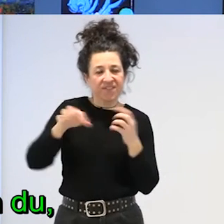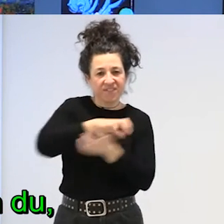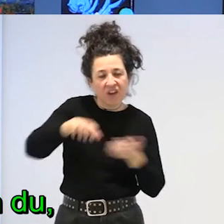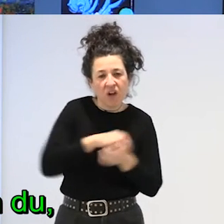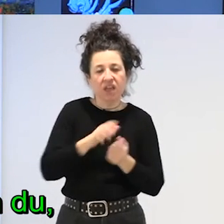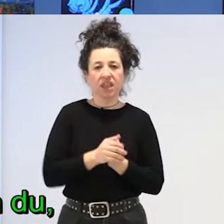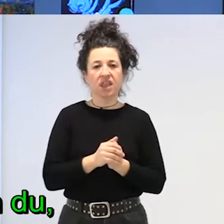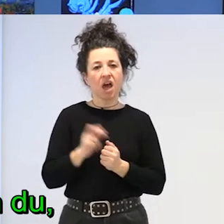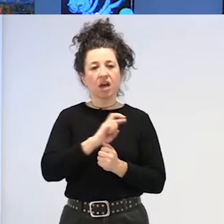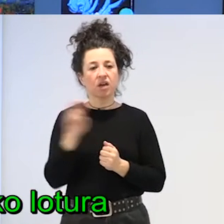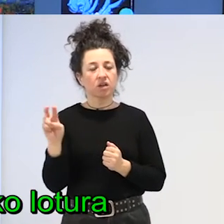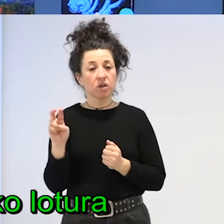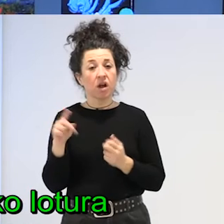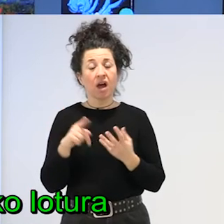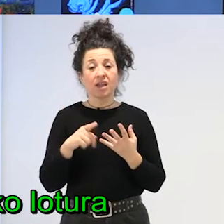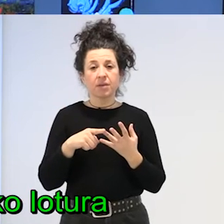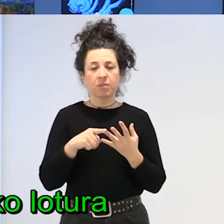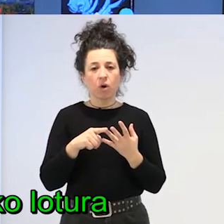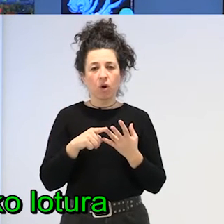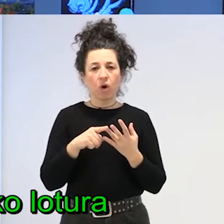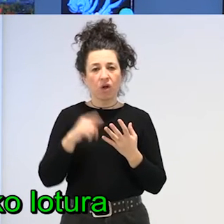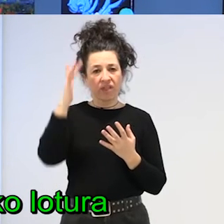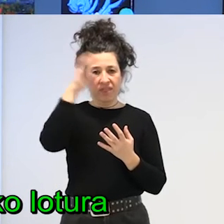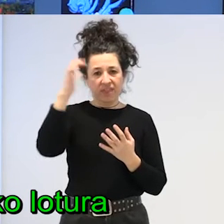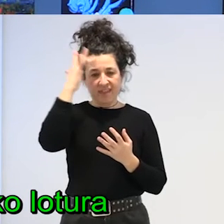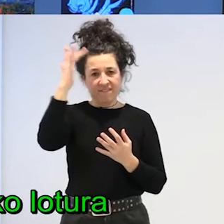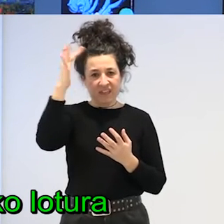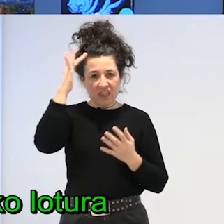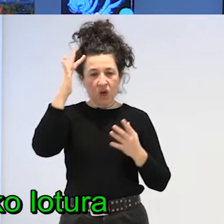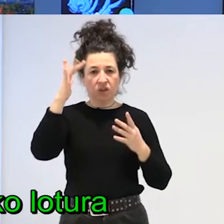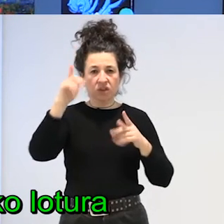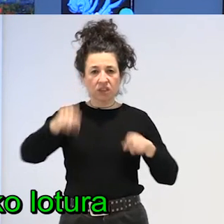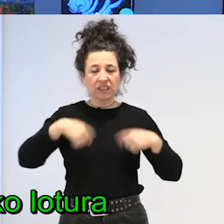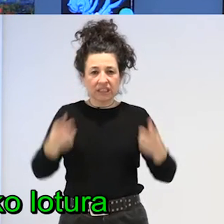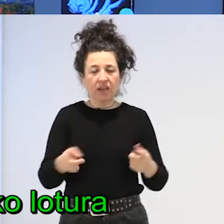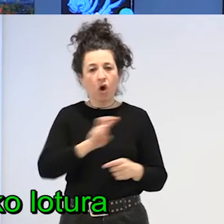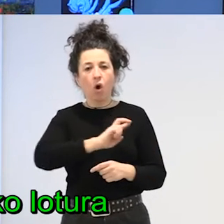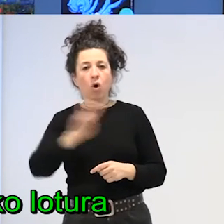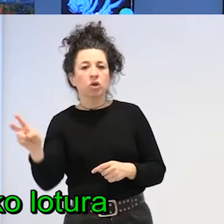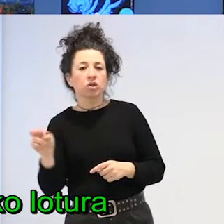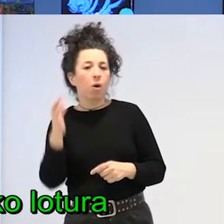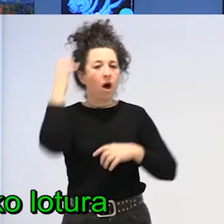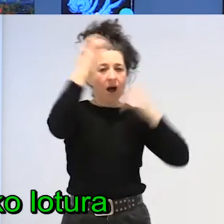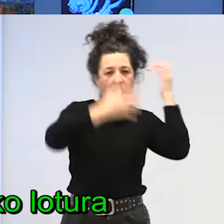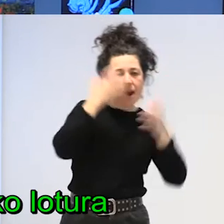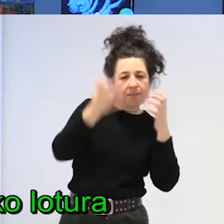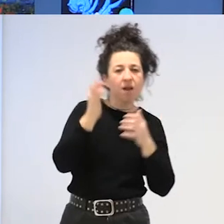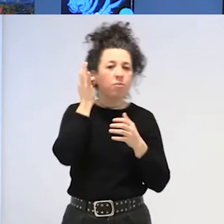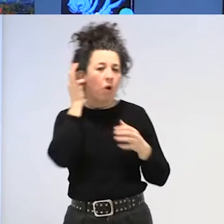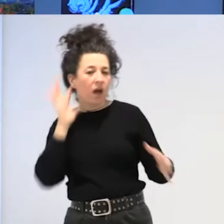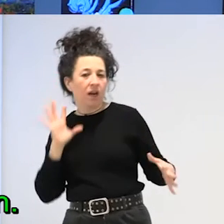fikzio klimatikoa idazten du, eta Maializ Gonzalezek animaliaren eta emakumearen arteko